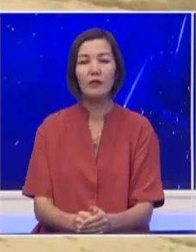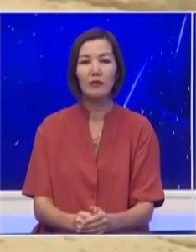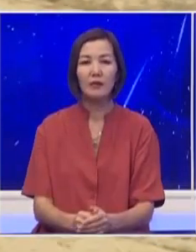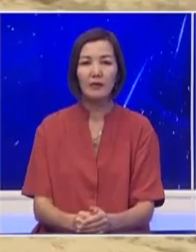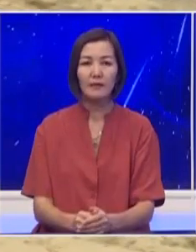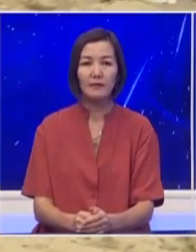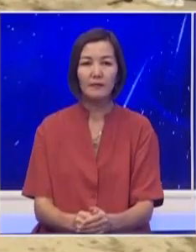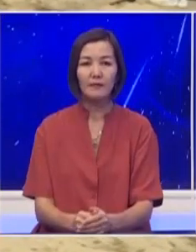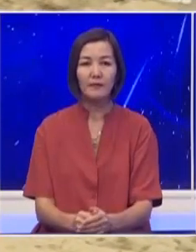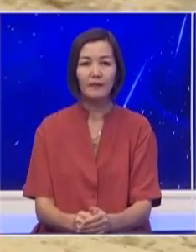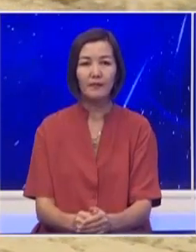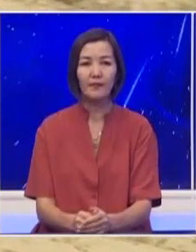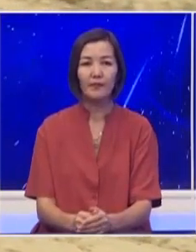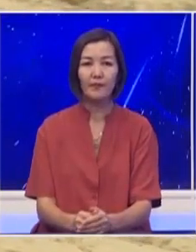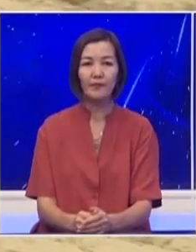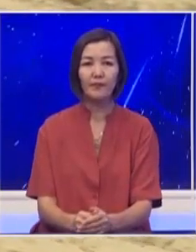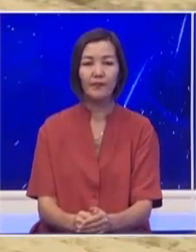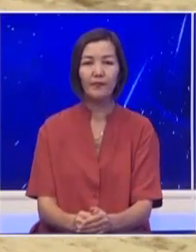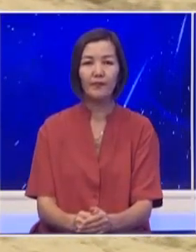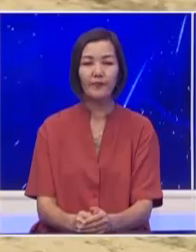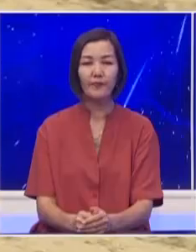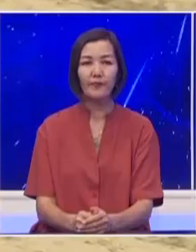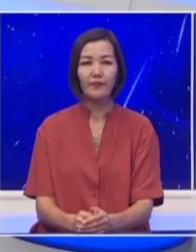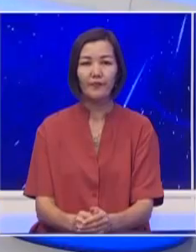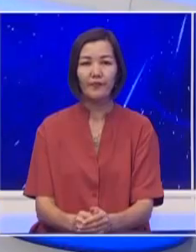Бекжан Кенжебай, Жетісу телеарнасы, Алматы облысы.